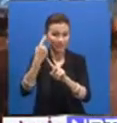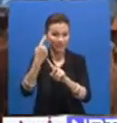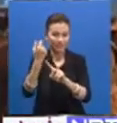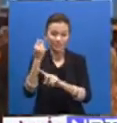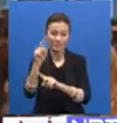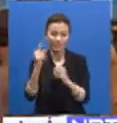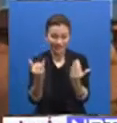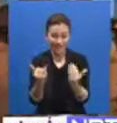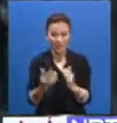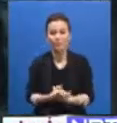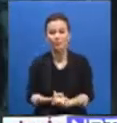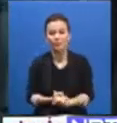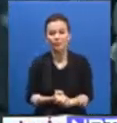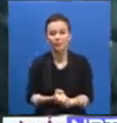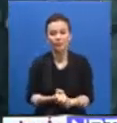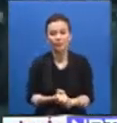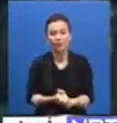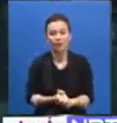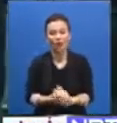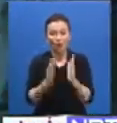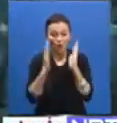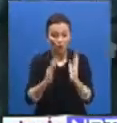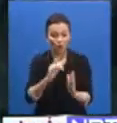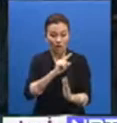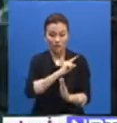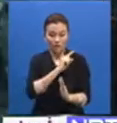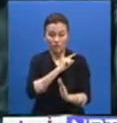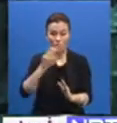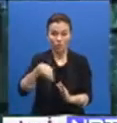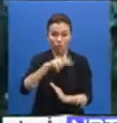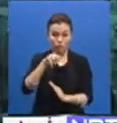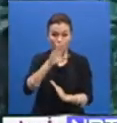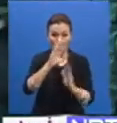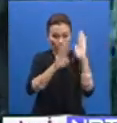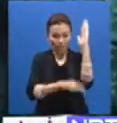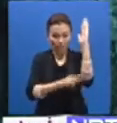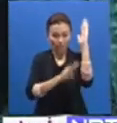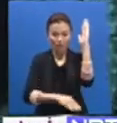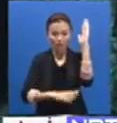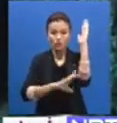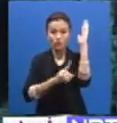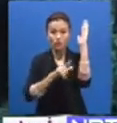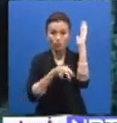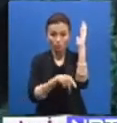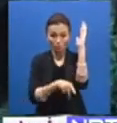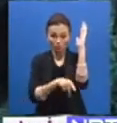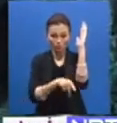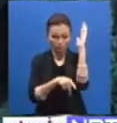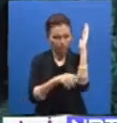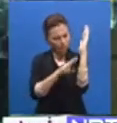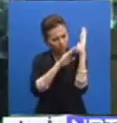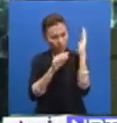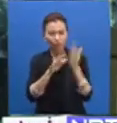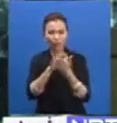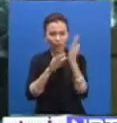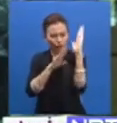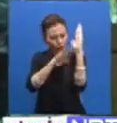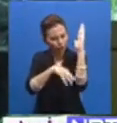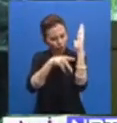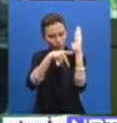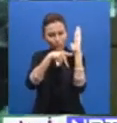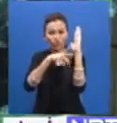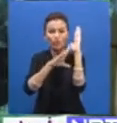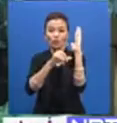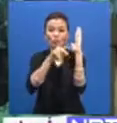ศิษฏ์ศุกรเสพย์รักษาราชการแทนผู้บังคับการตำรวจภูธรจังหวัดชุมพรส่วนที่กำลังเจ้าหน้าที่ก่อน 200นายระดมกวาดล้างอาชญากรรม